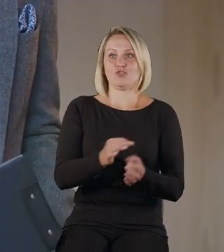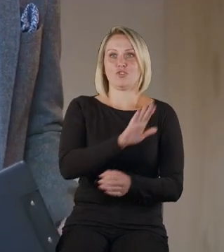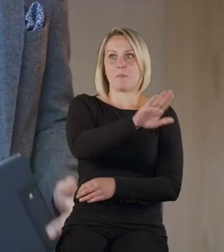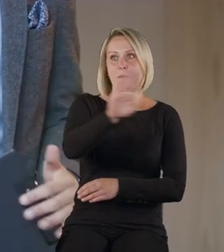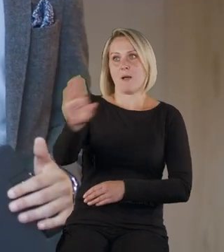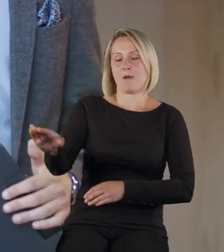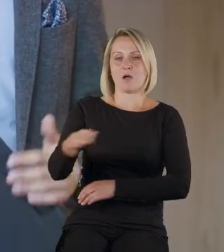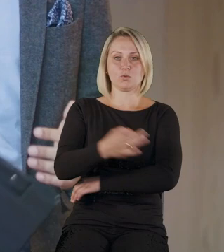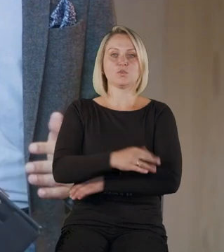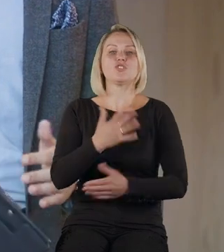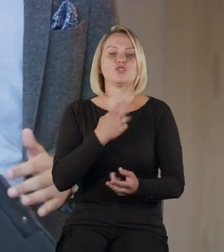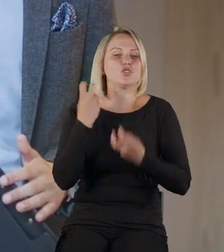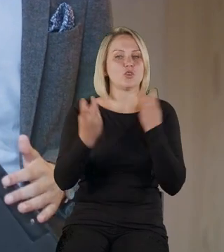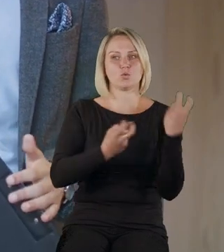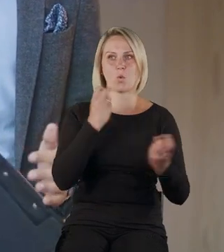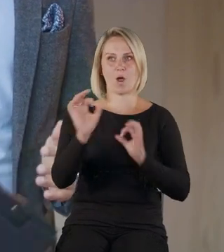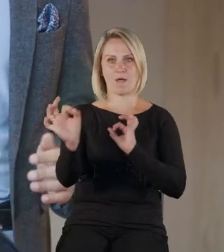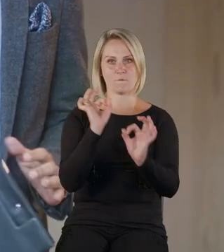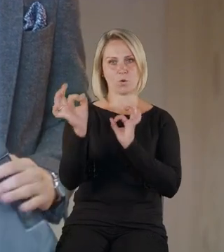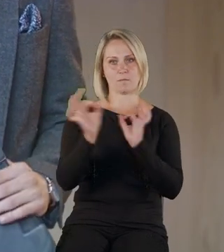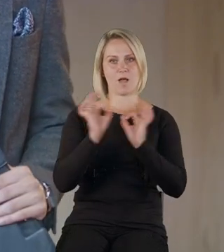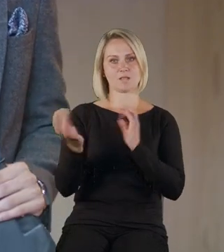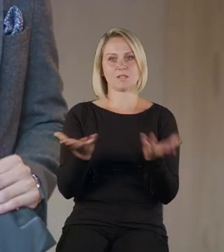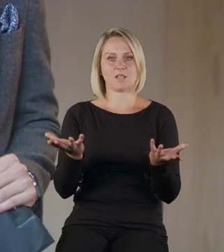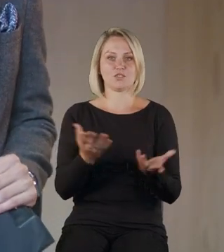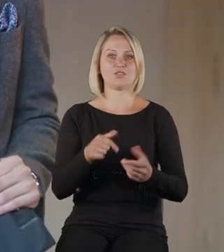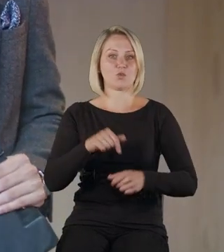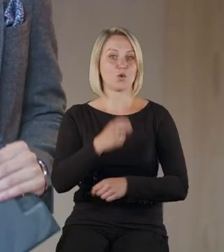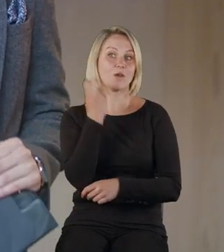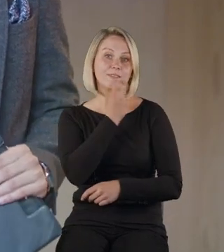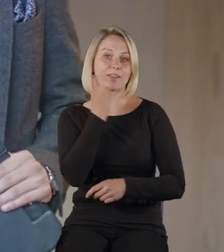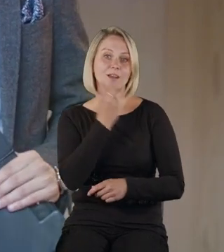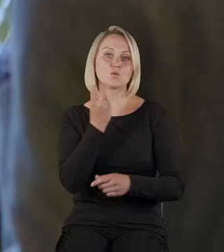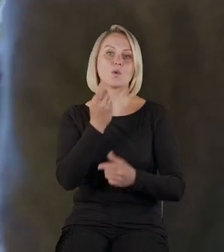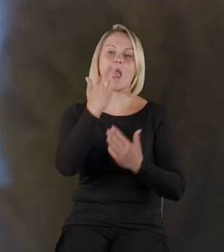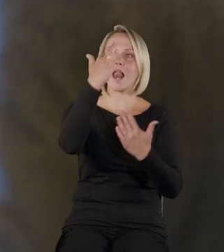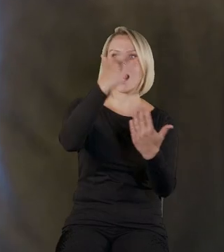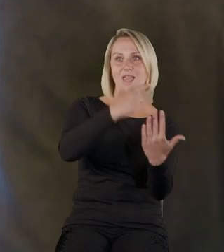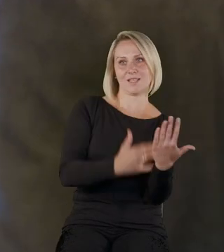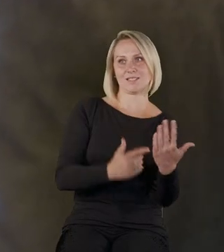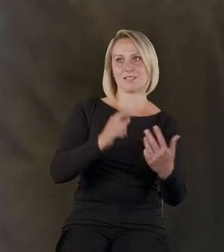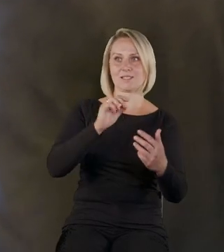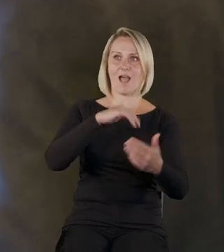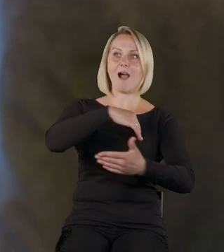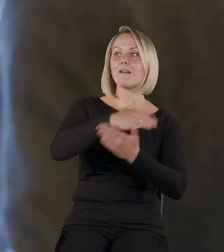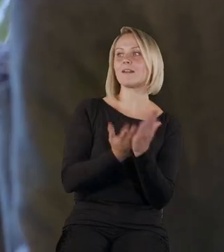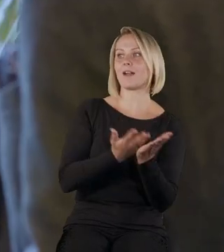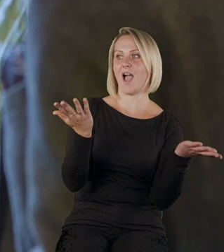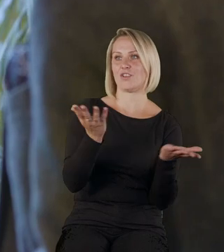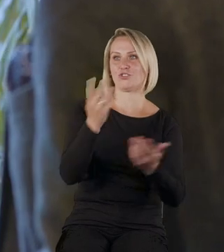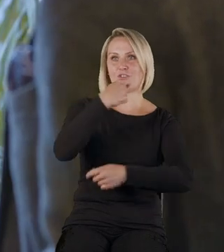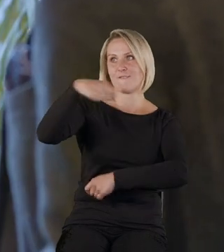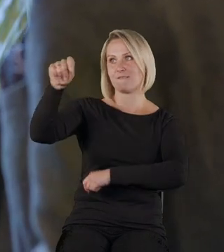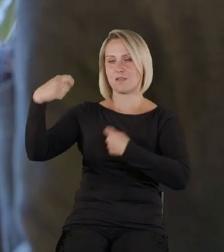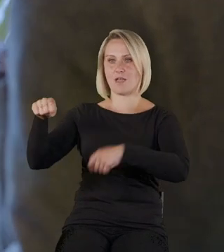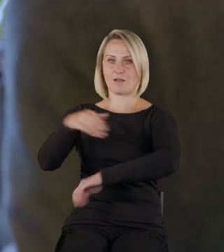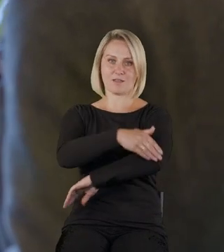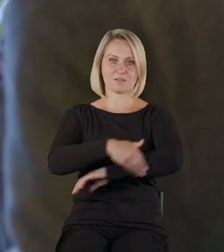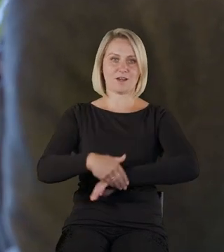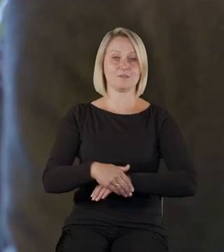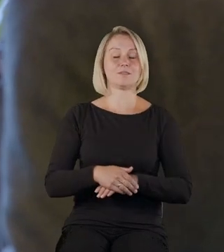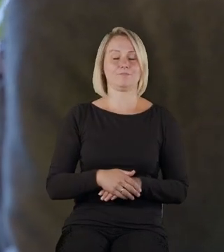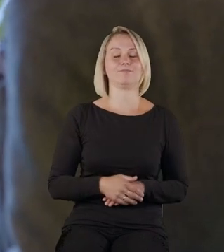ci przyszli, mogą szukać tych wszystkich informacji i chyba to, co najbardziej interesuje, listy krajów, gdzie mogą się udać? Oczywiście.